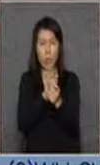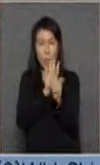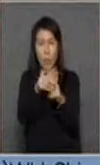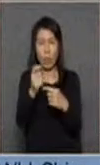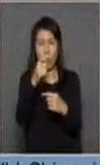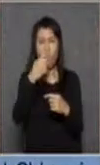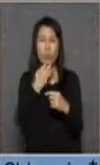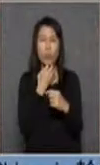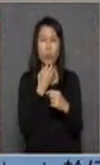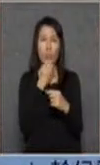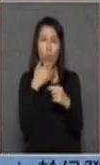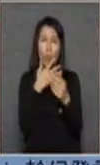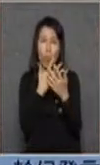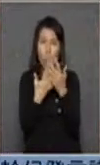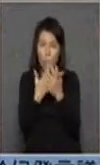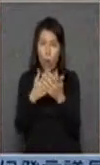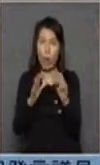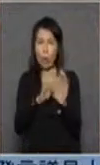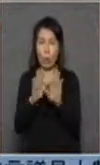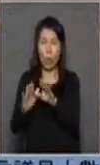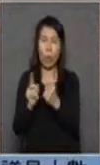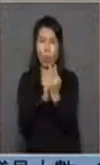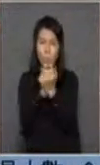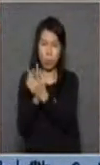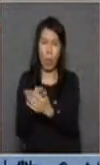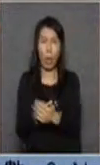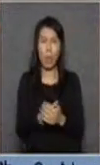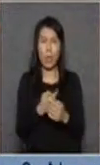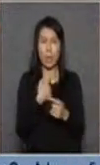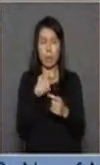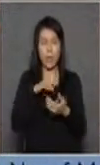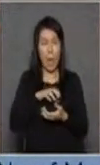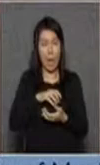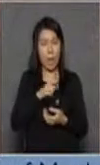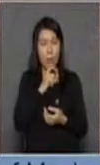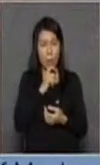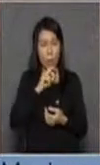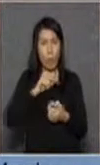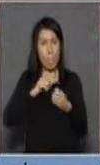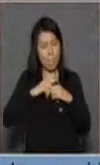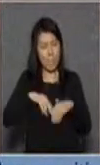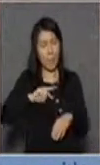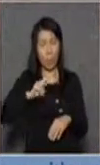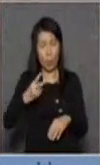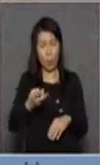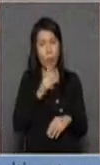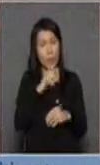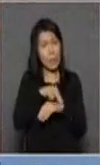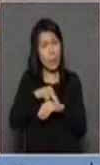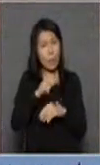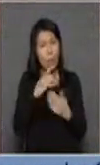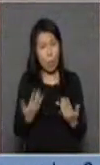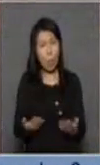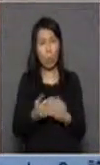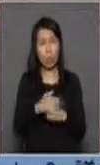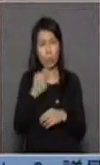东联网要服务的对象而有的压力是有所舒缓而设计的呢？又不是很明